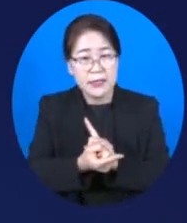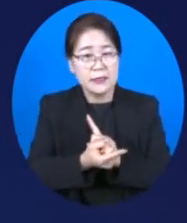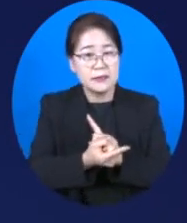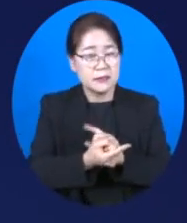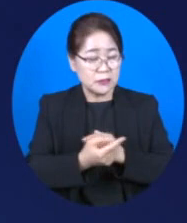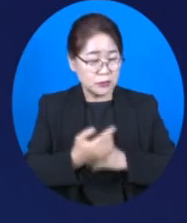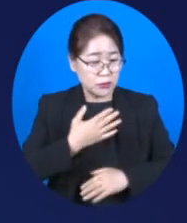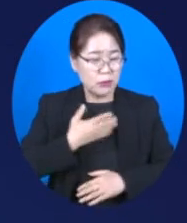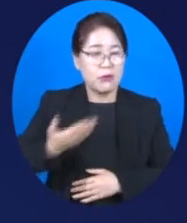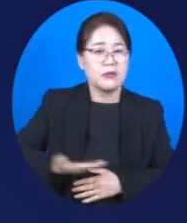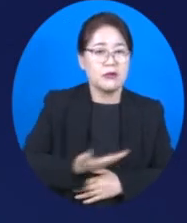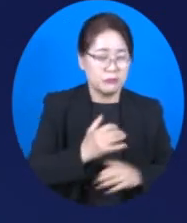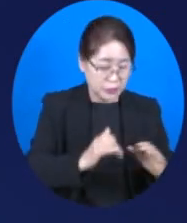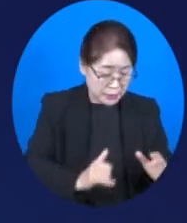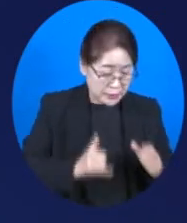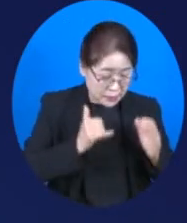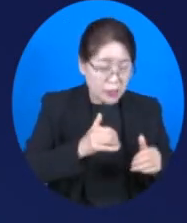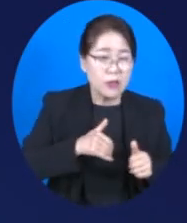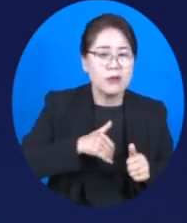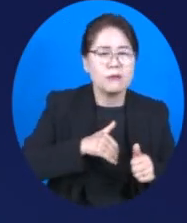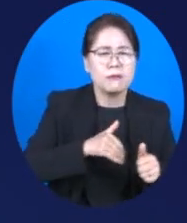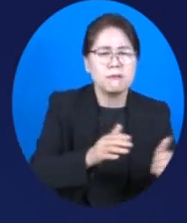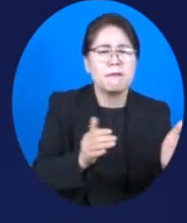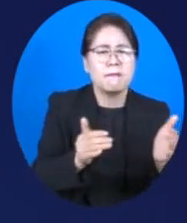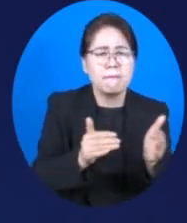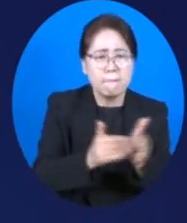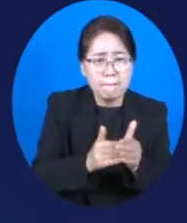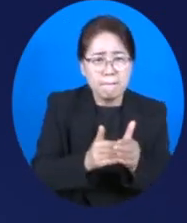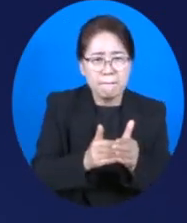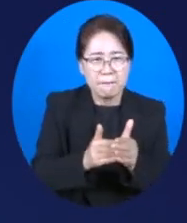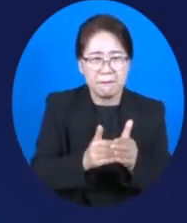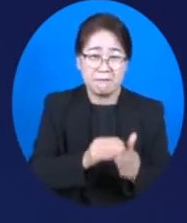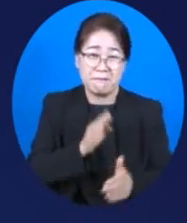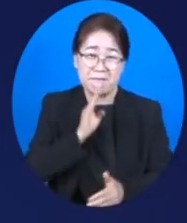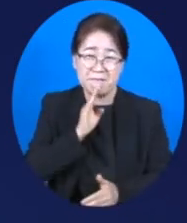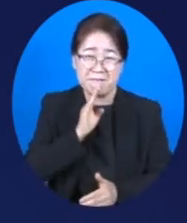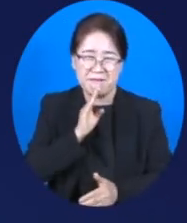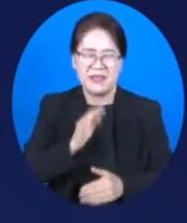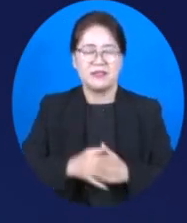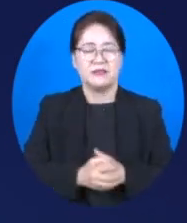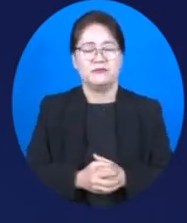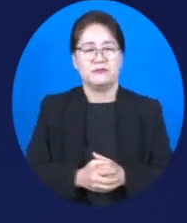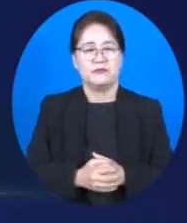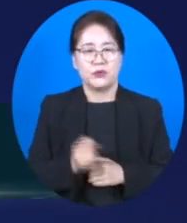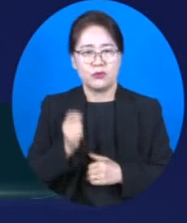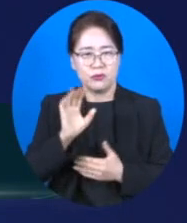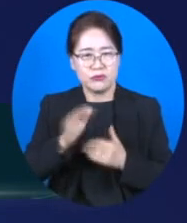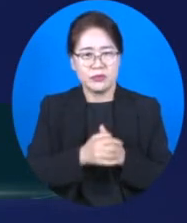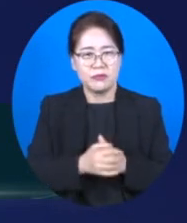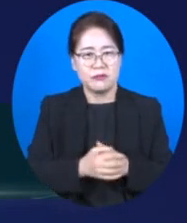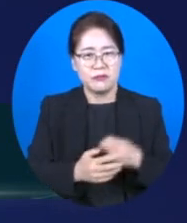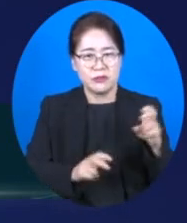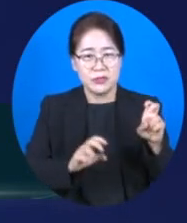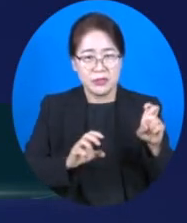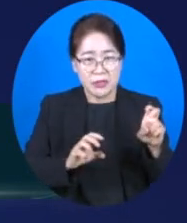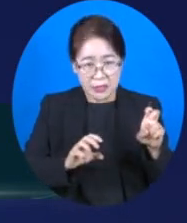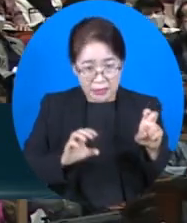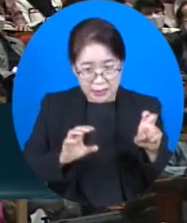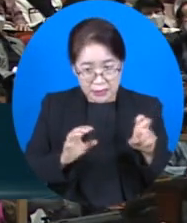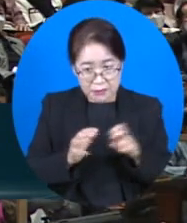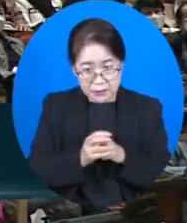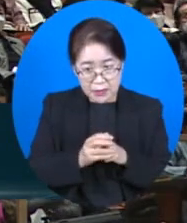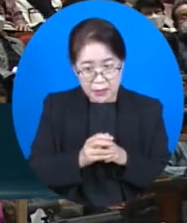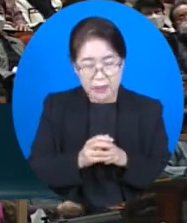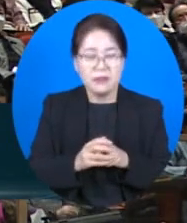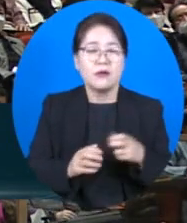저와 여러분을 이 세상에 보내셨다는 사실입니다. 고린도후서 5장 20절의 말씀을 함께 읽겠습니다.